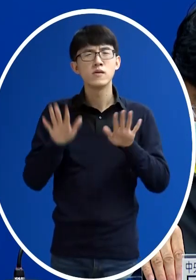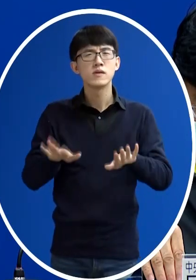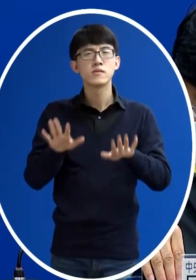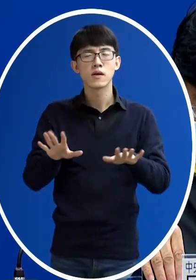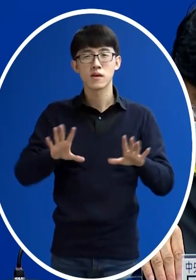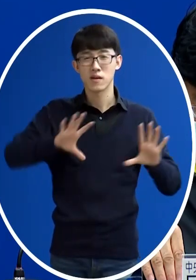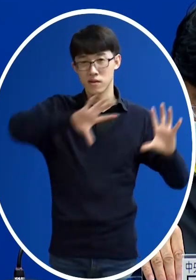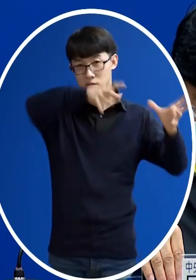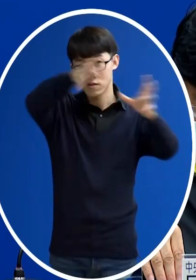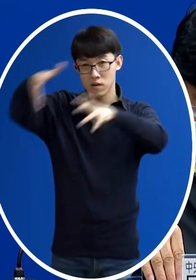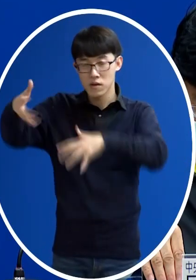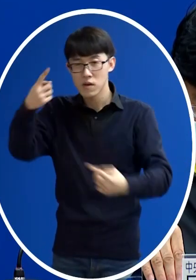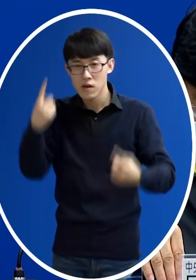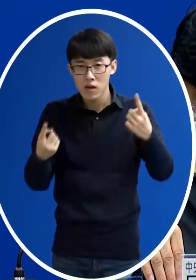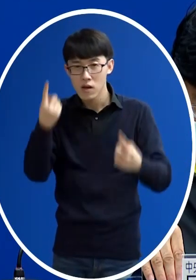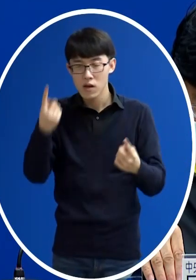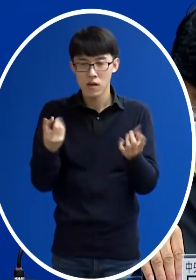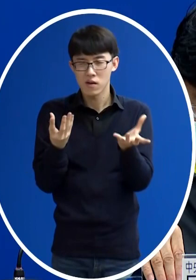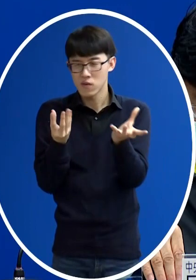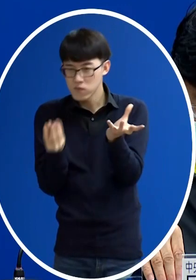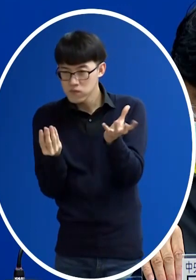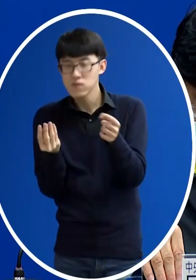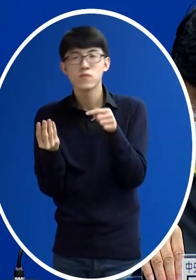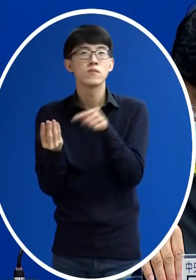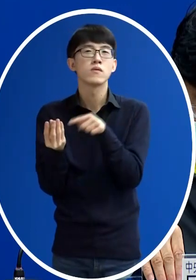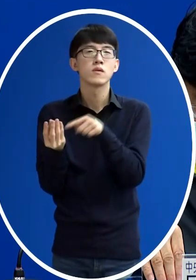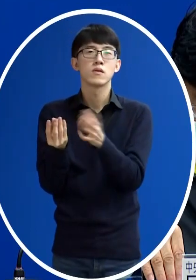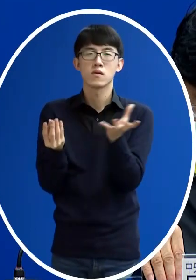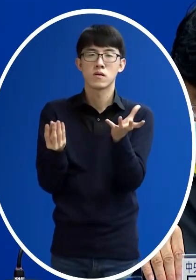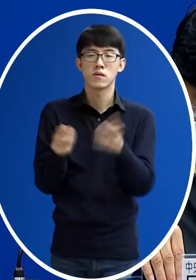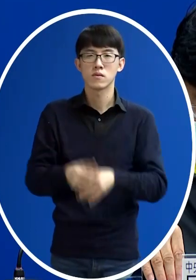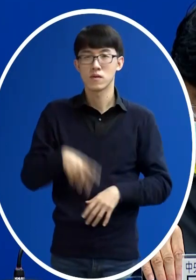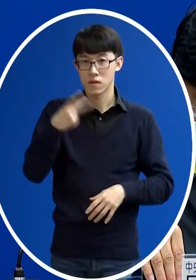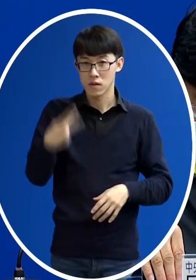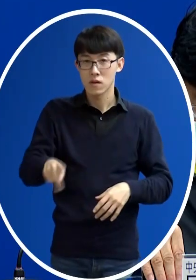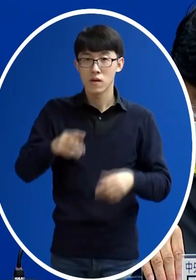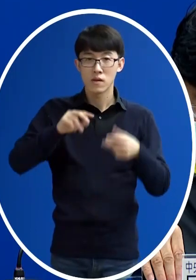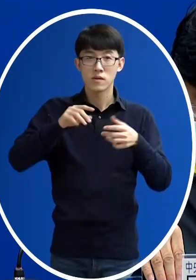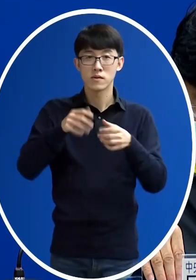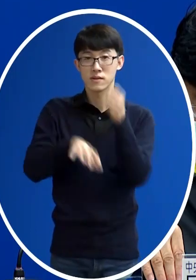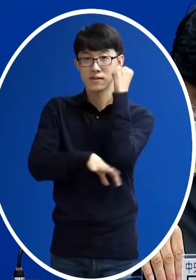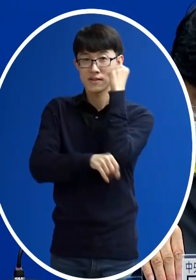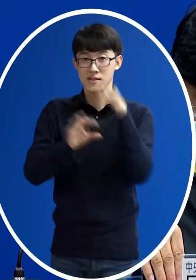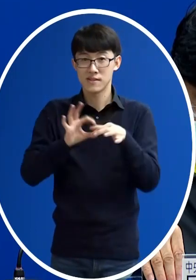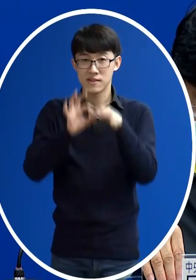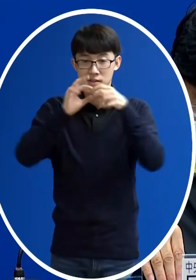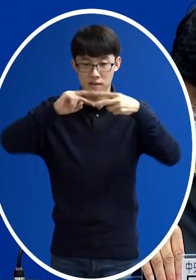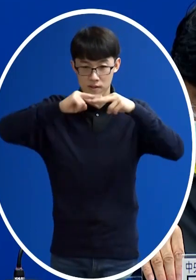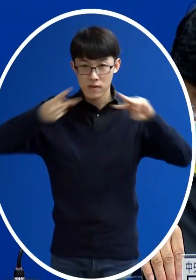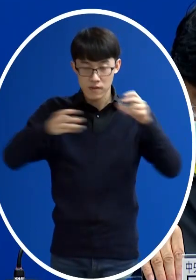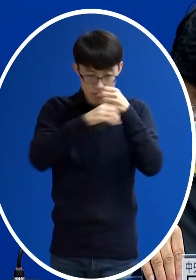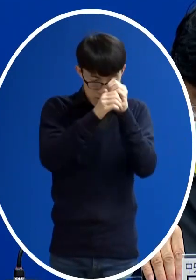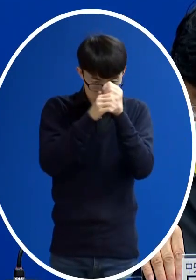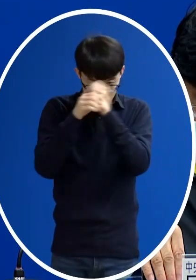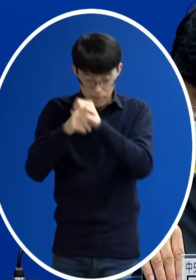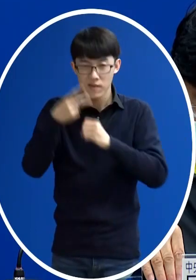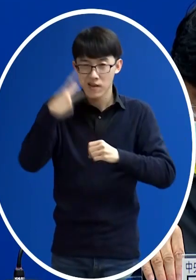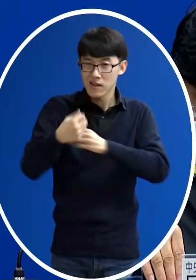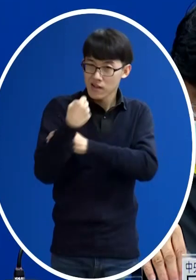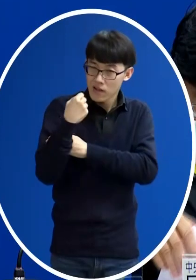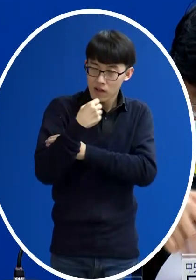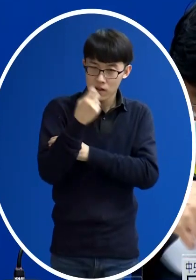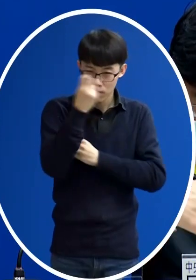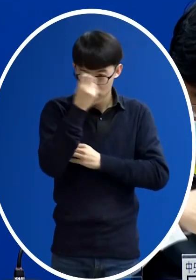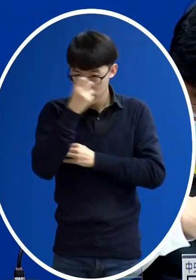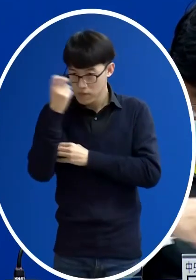跟大概现在。他们这个定序的这个还要再加把劲，再去做更多的这些检测，才能够知道到底